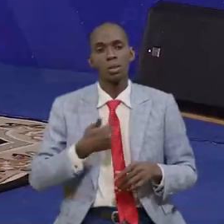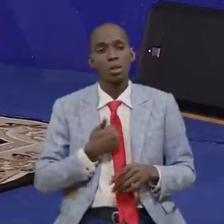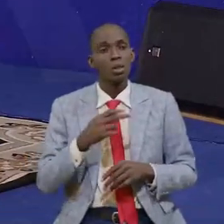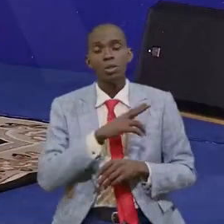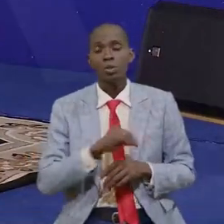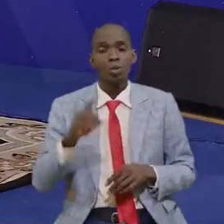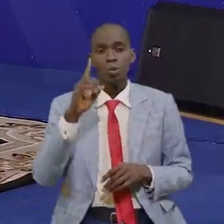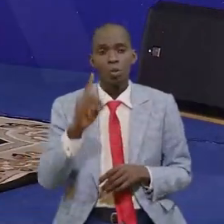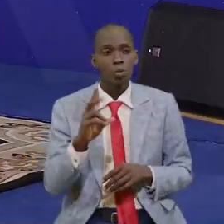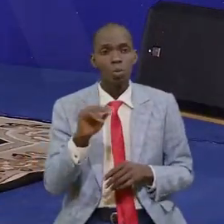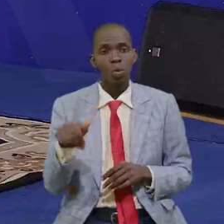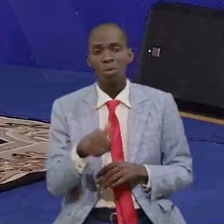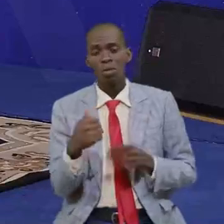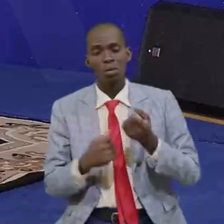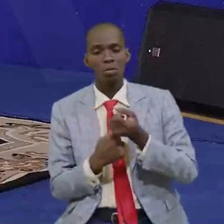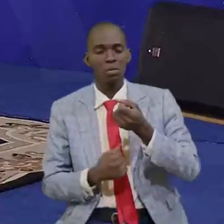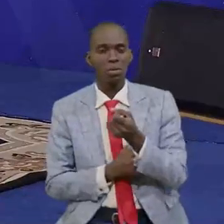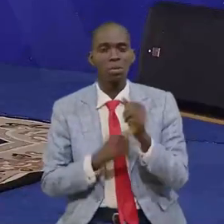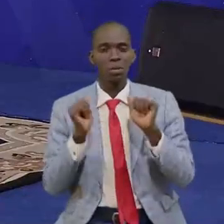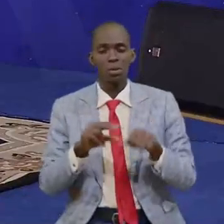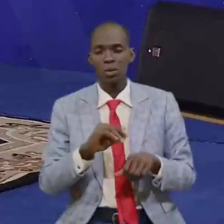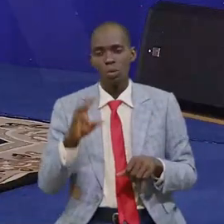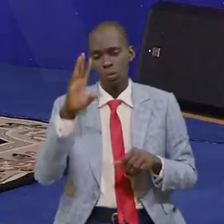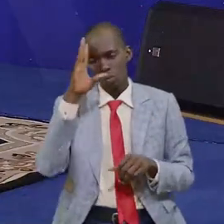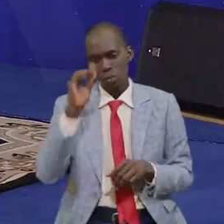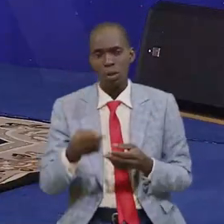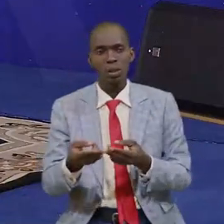celui qui a été posé, savoir Jésus-Christ.